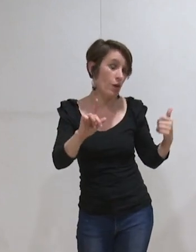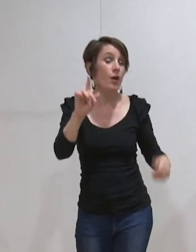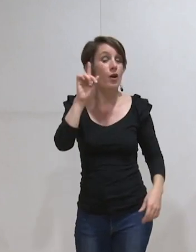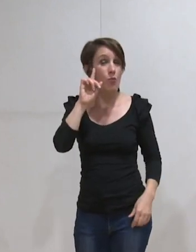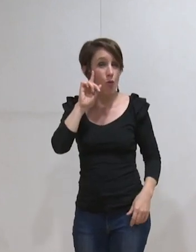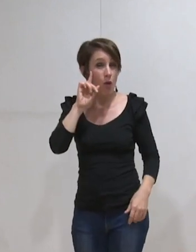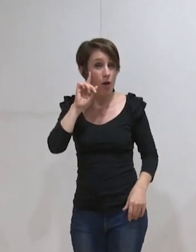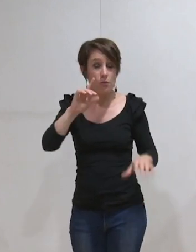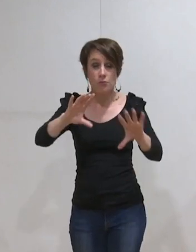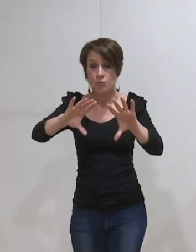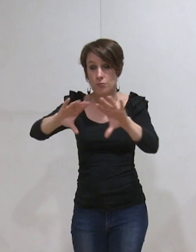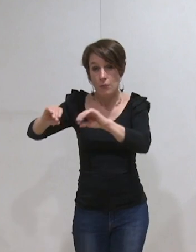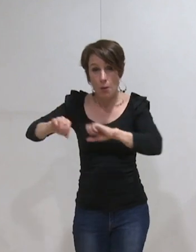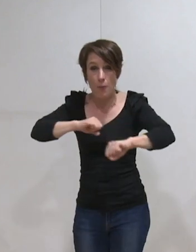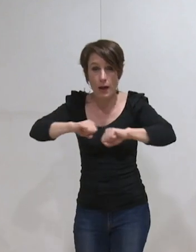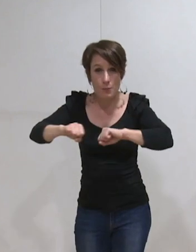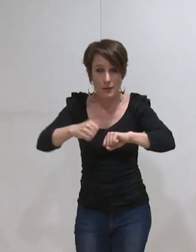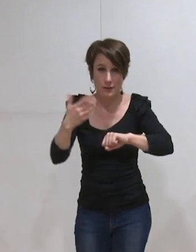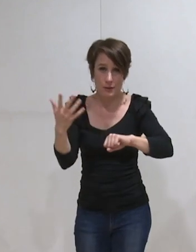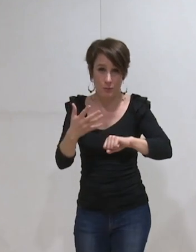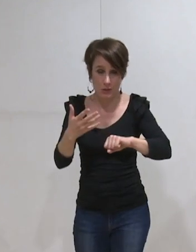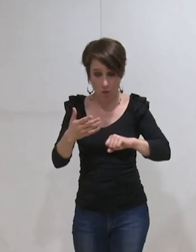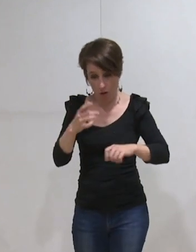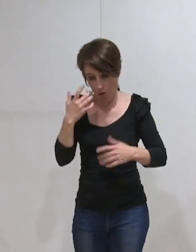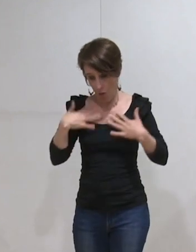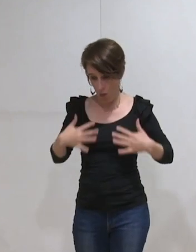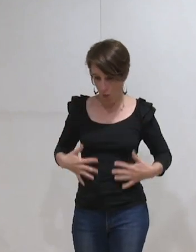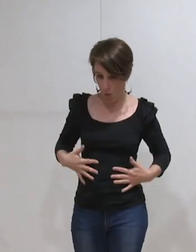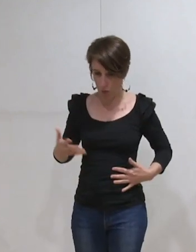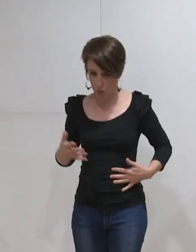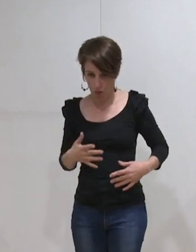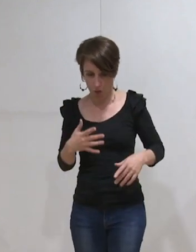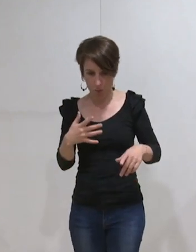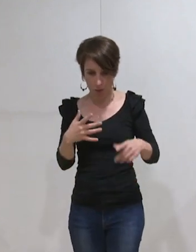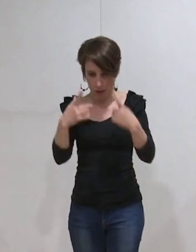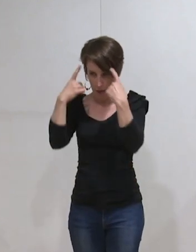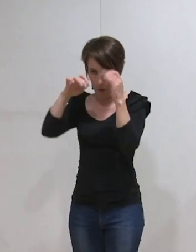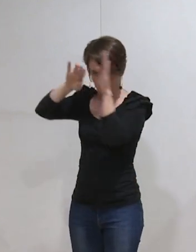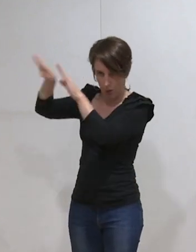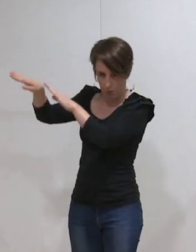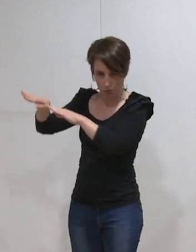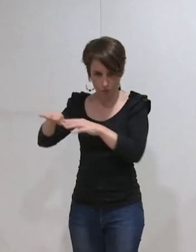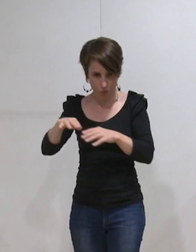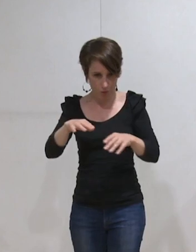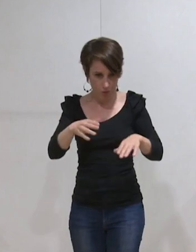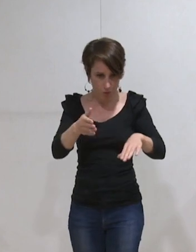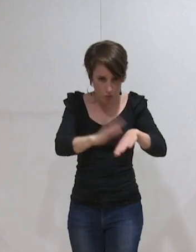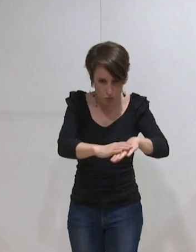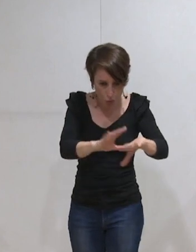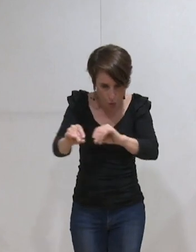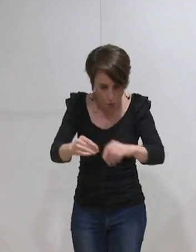le pragmatisme c'est une attitude qui privilégie l'observation des faits par rapport à la théorie très bien fini le